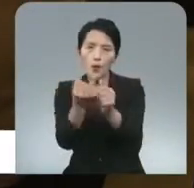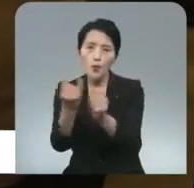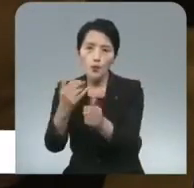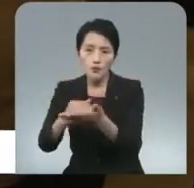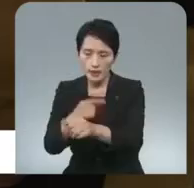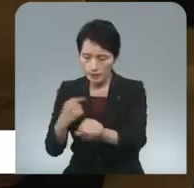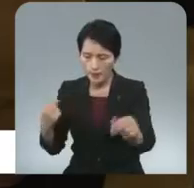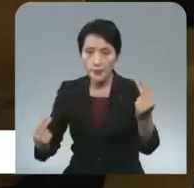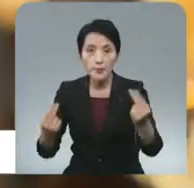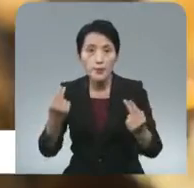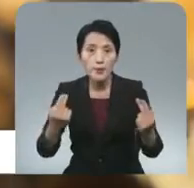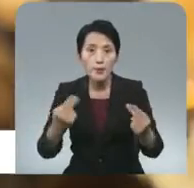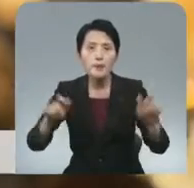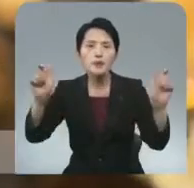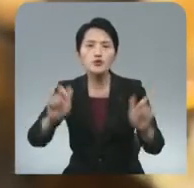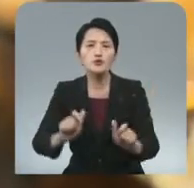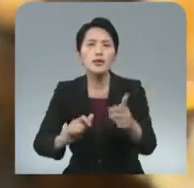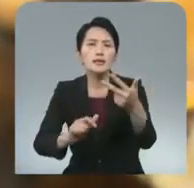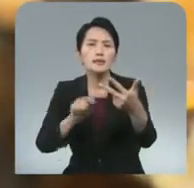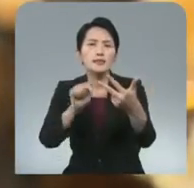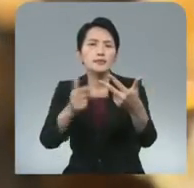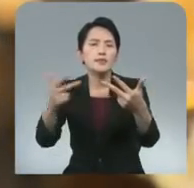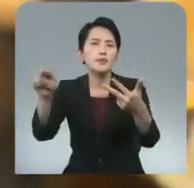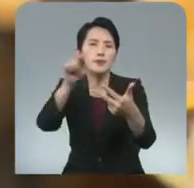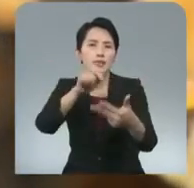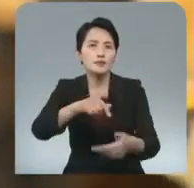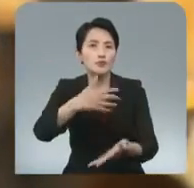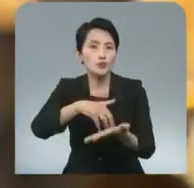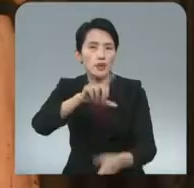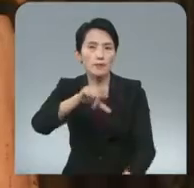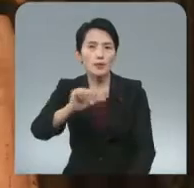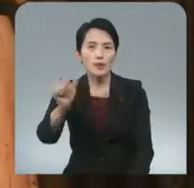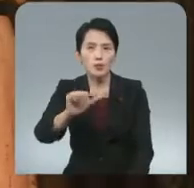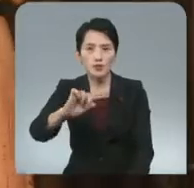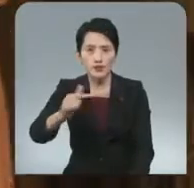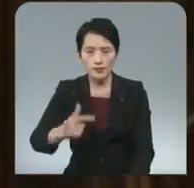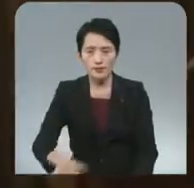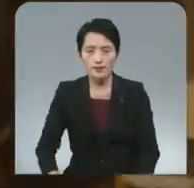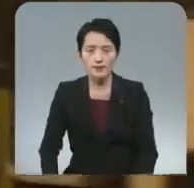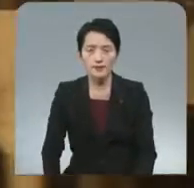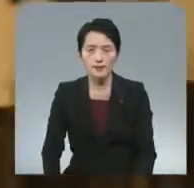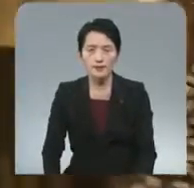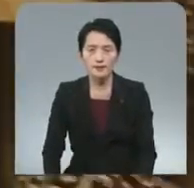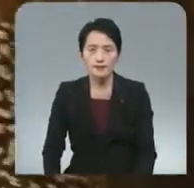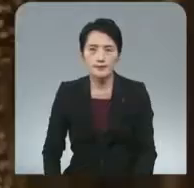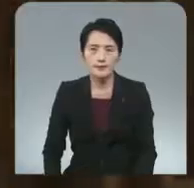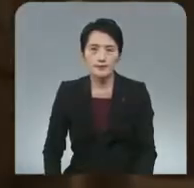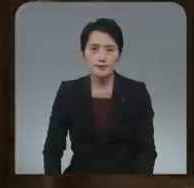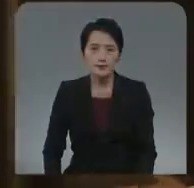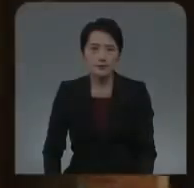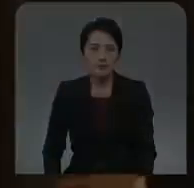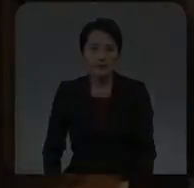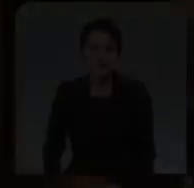然减少。十月共有1.5万多对新人结婚，同比减少7.7%。